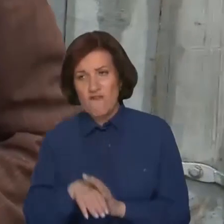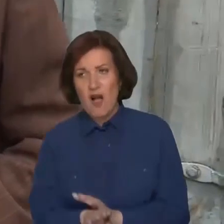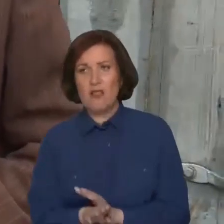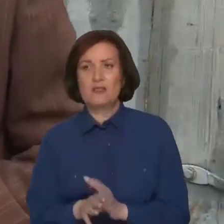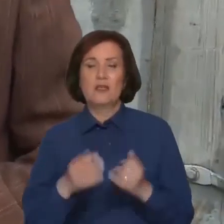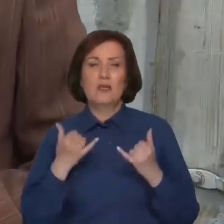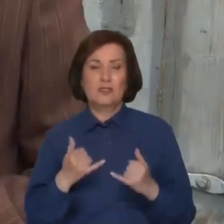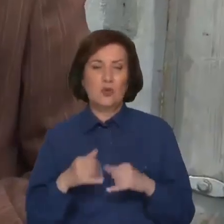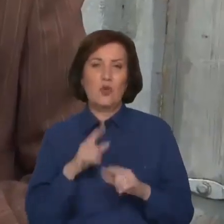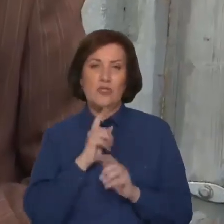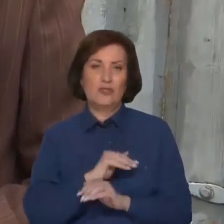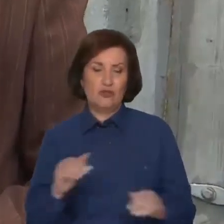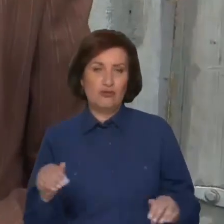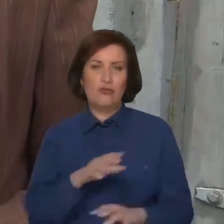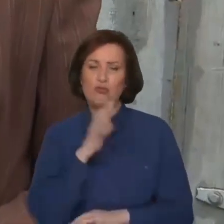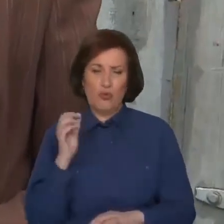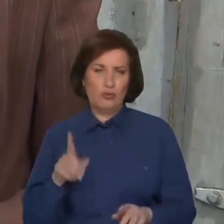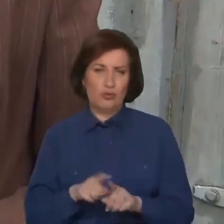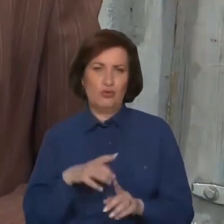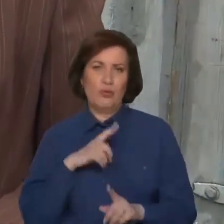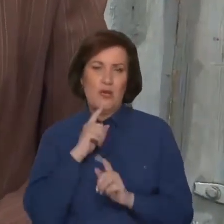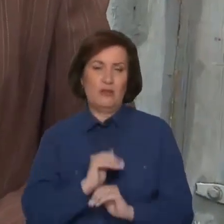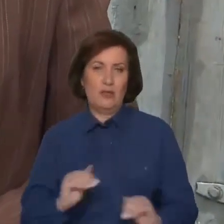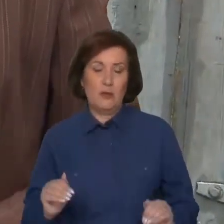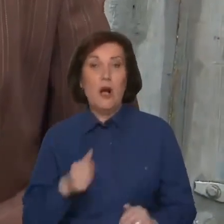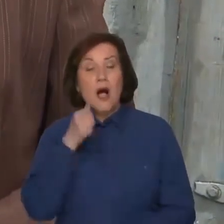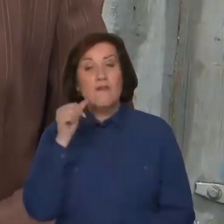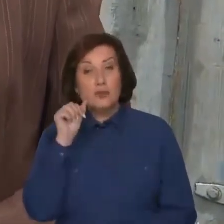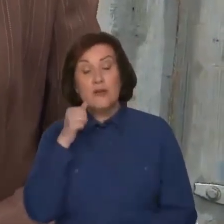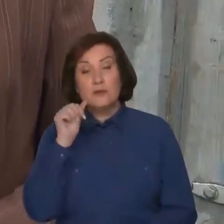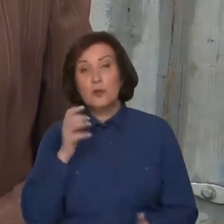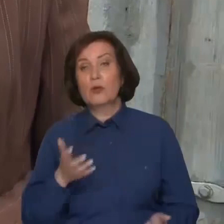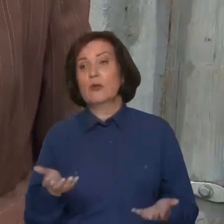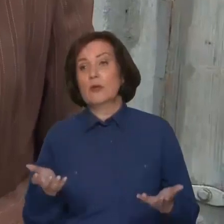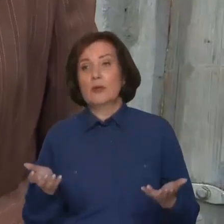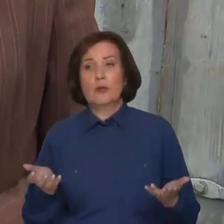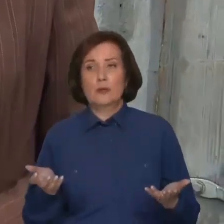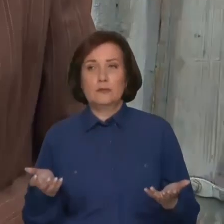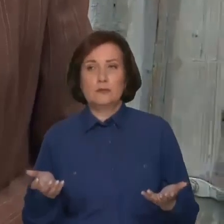ховалися, сьогодні тишина, ніч теж була тиха. А вчора? А вчора десь,